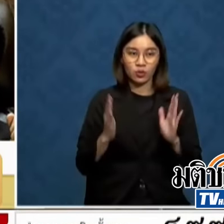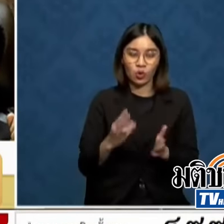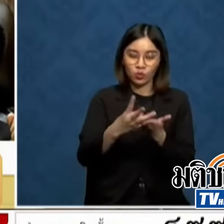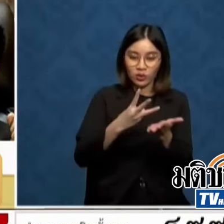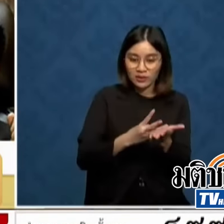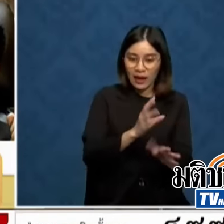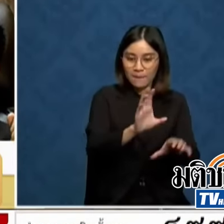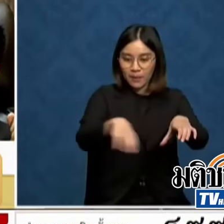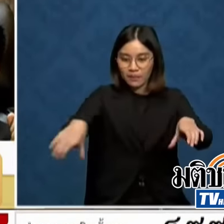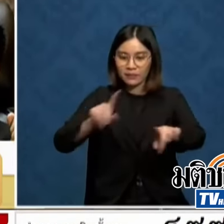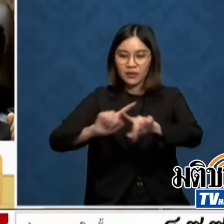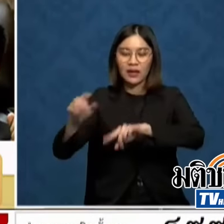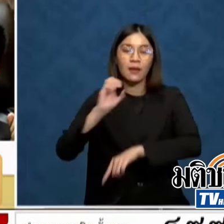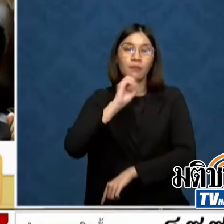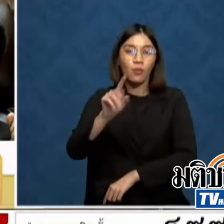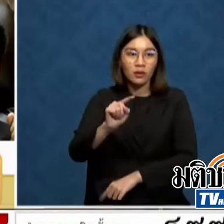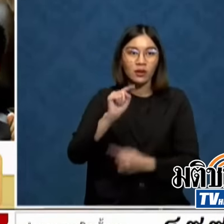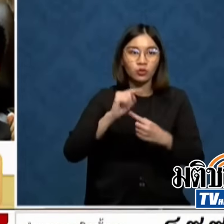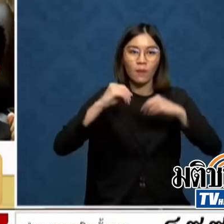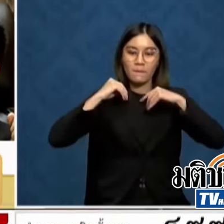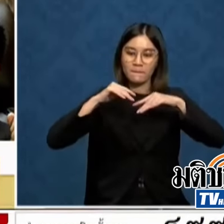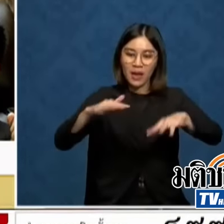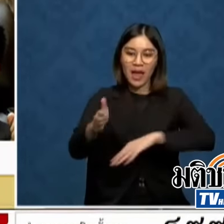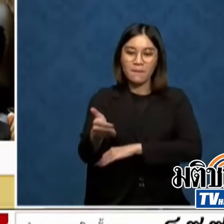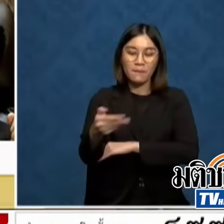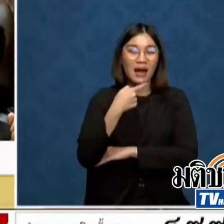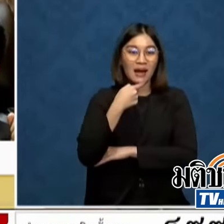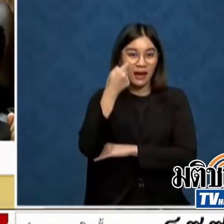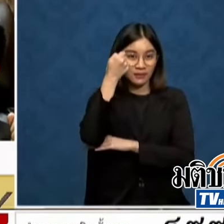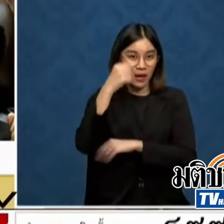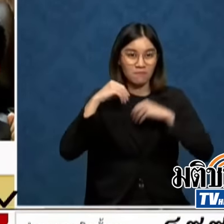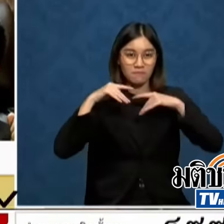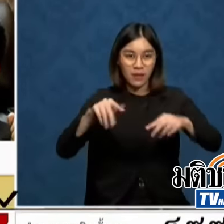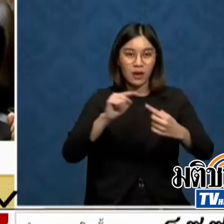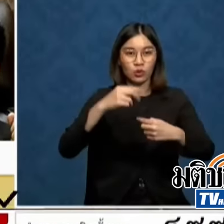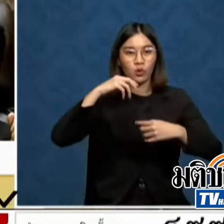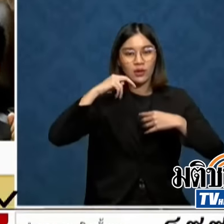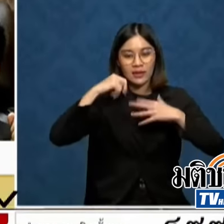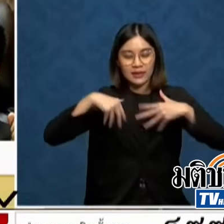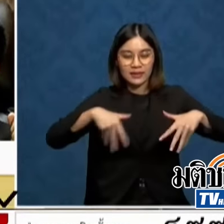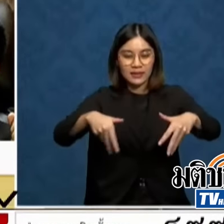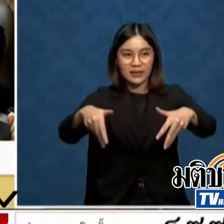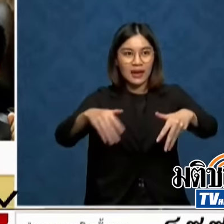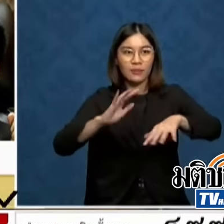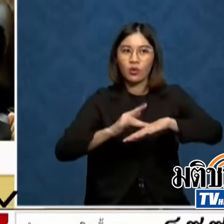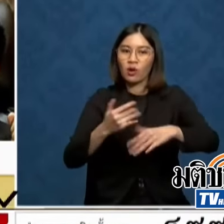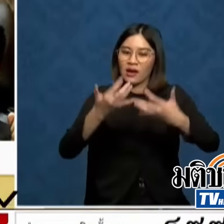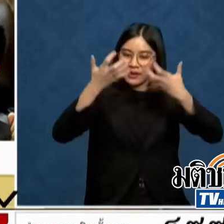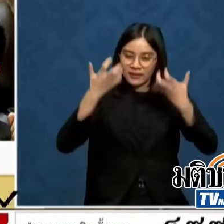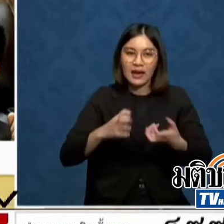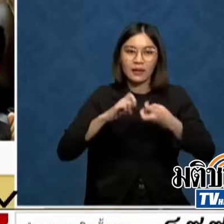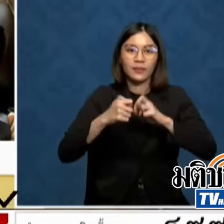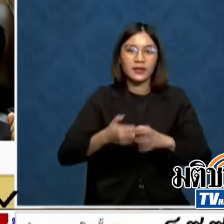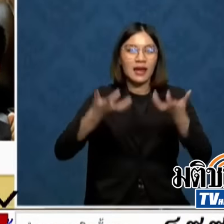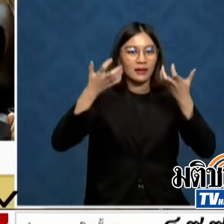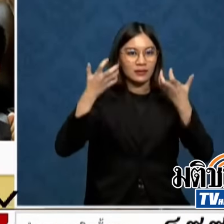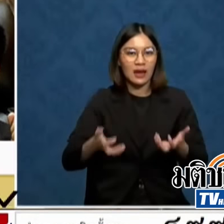การหลายสำนักยืนยันแล้วว่าการระบาดของปลาสายพันธุ์นี้ในแหล่งน้ำธรรมชาติเป็นครั้งที่รุนแรงที่สุดท่านประธ